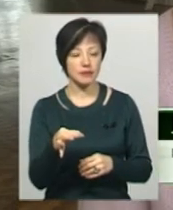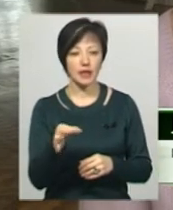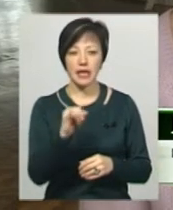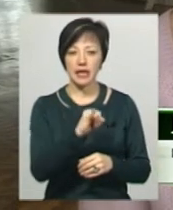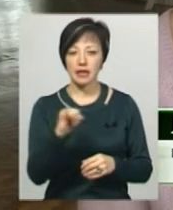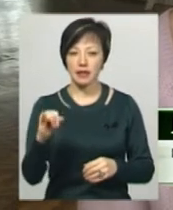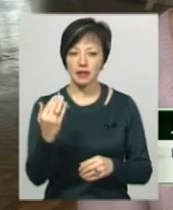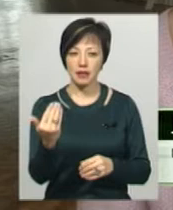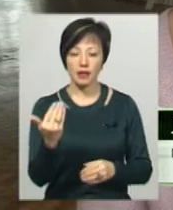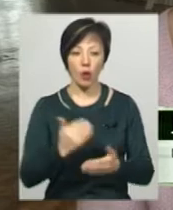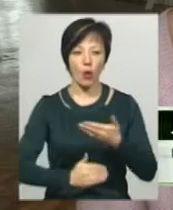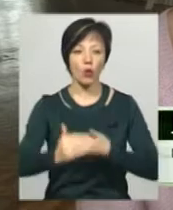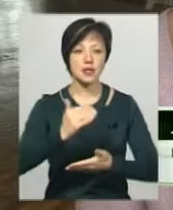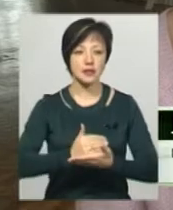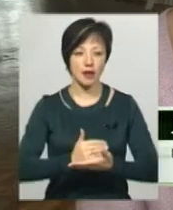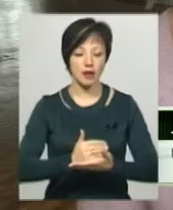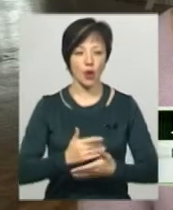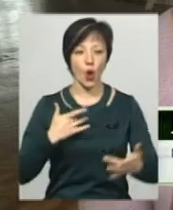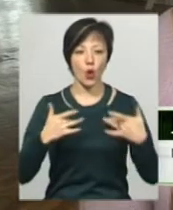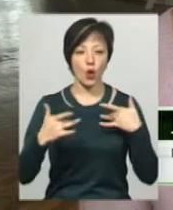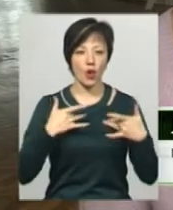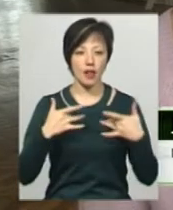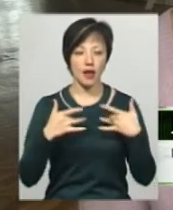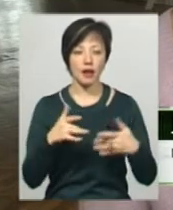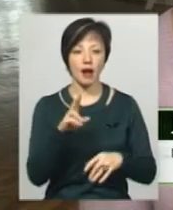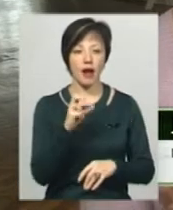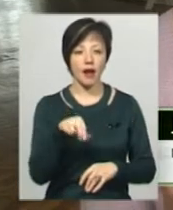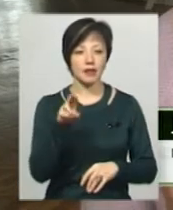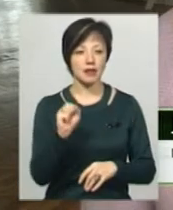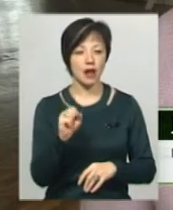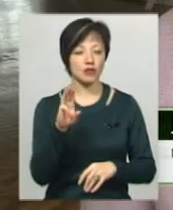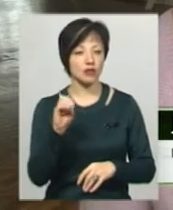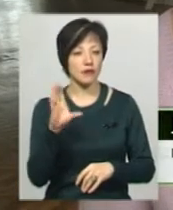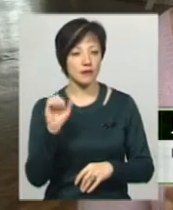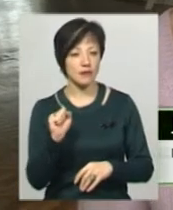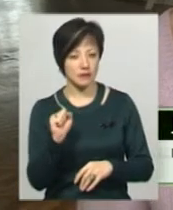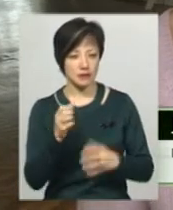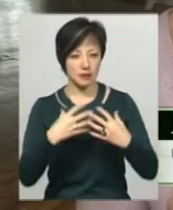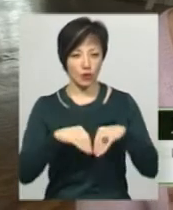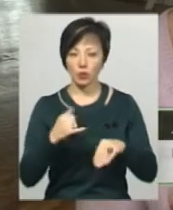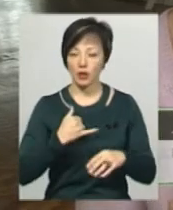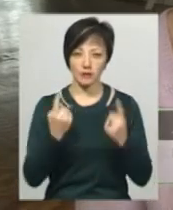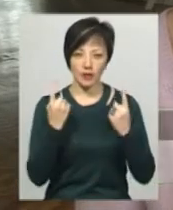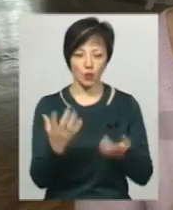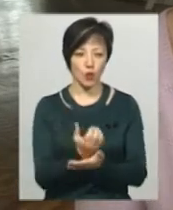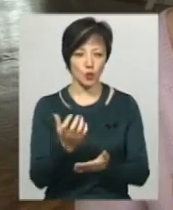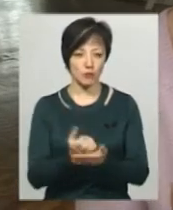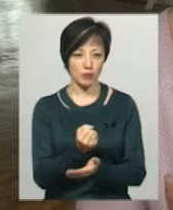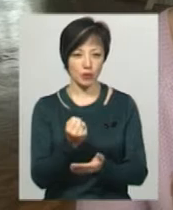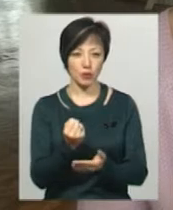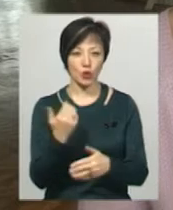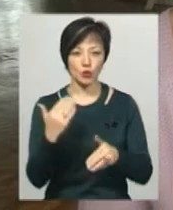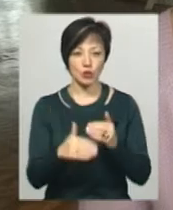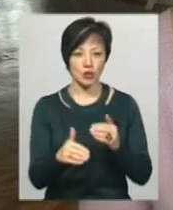її одну з останніх ролей – це Кайдашева, яка йде з великим успіхом у нас